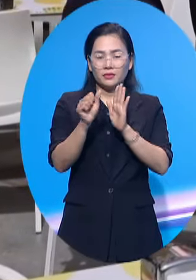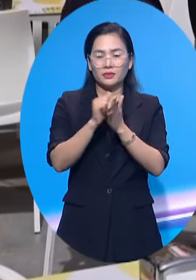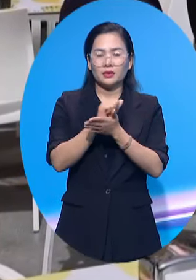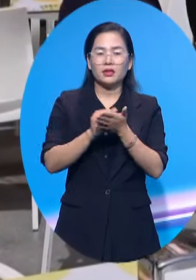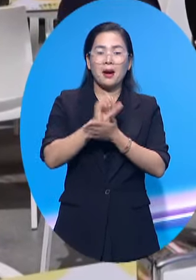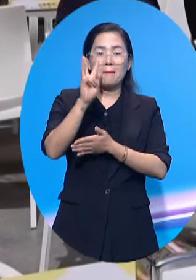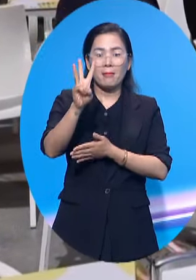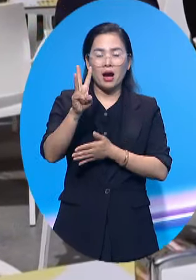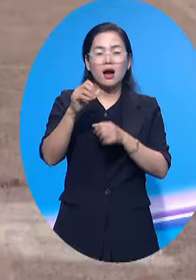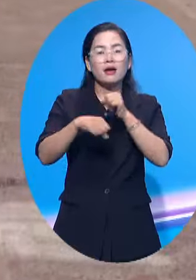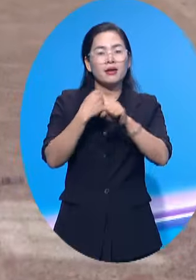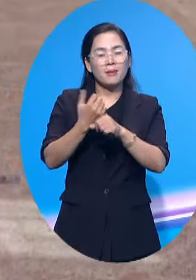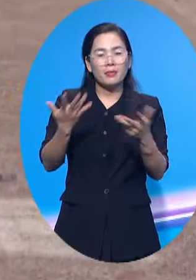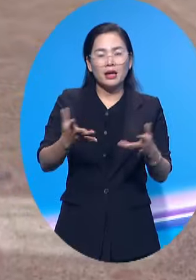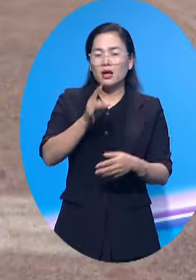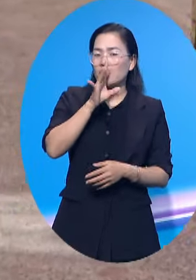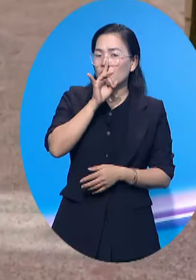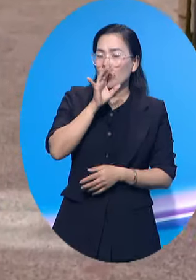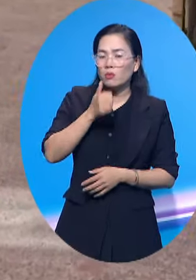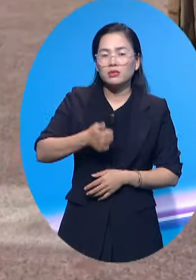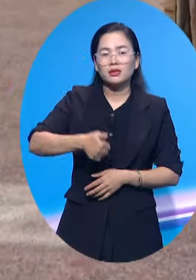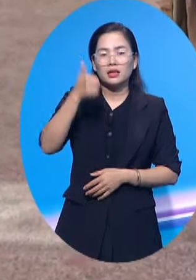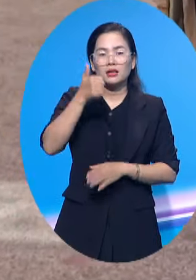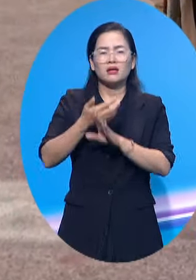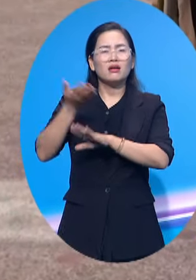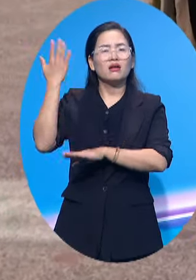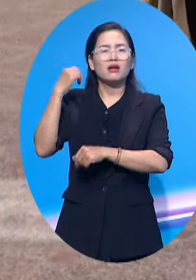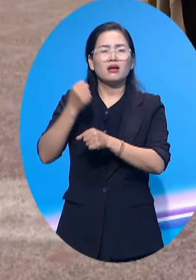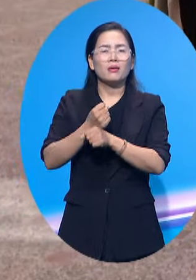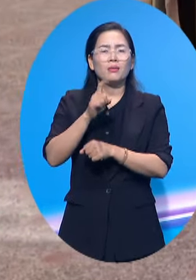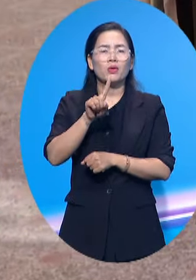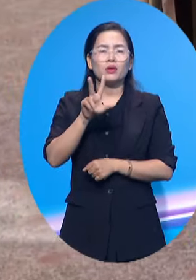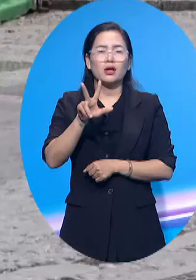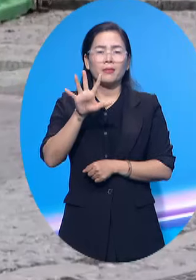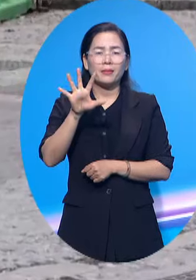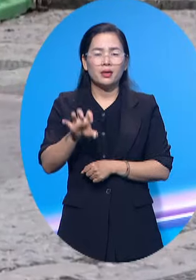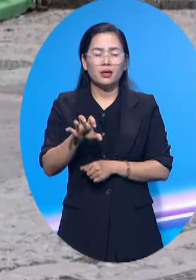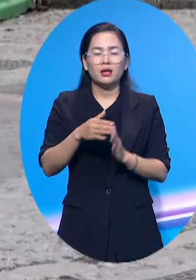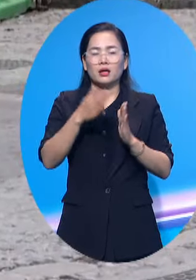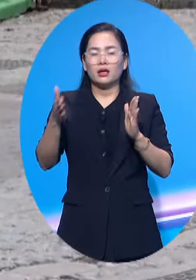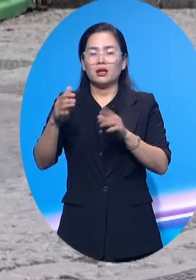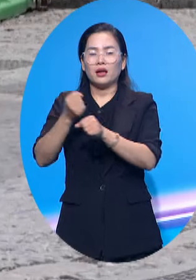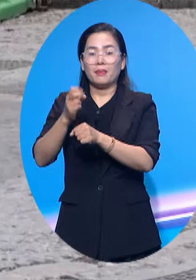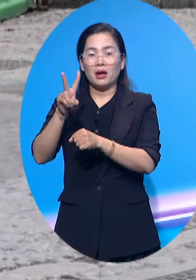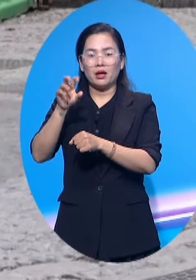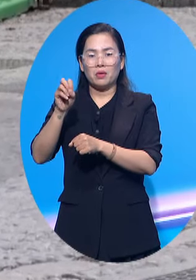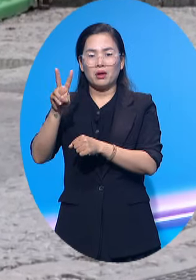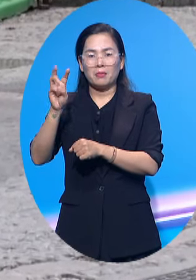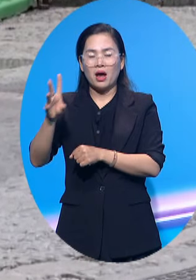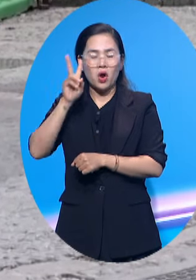là tháng 3 nóng nhất kể từ thời kỳ tiền công nghiệp năm 1850 và năm 2023 là năm nóng nhất hành